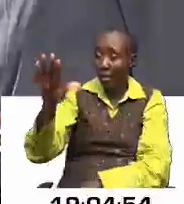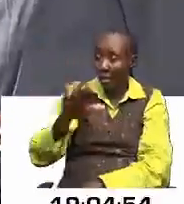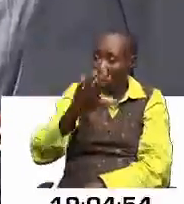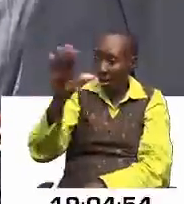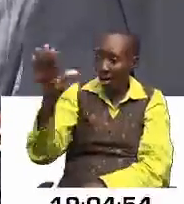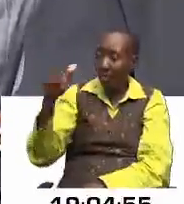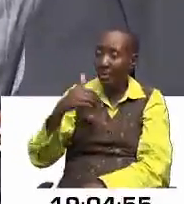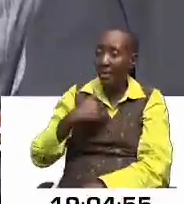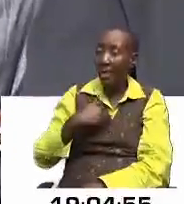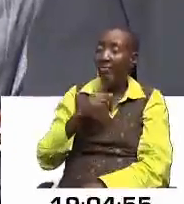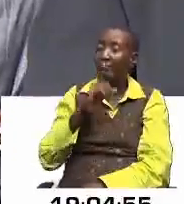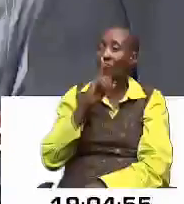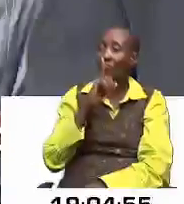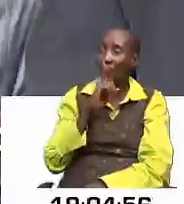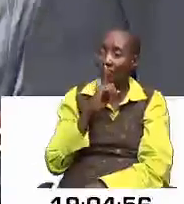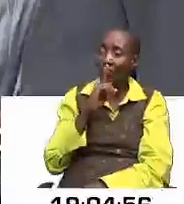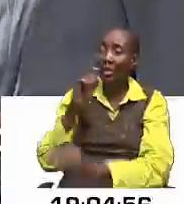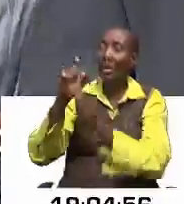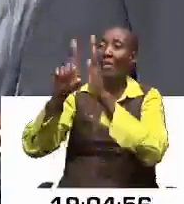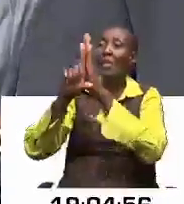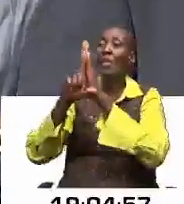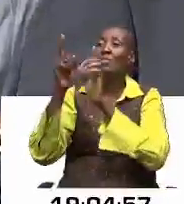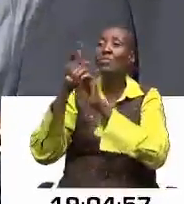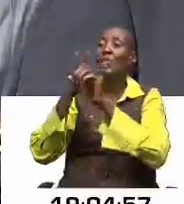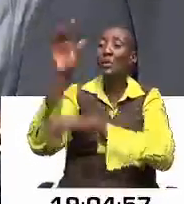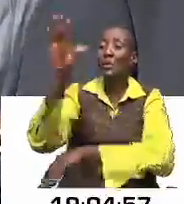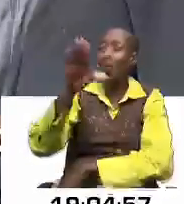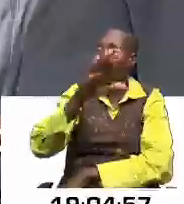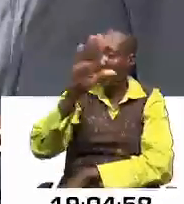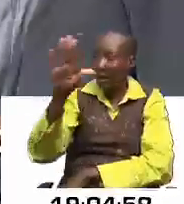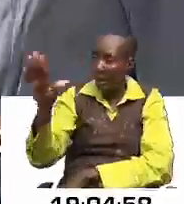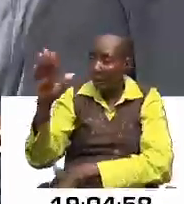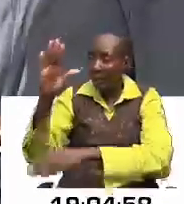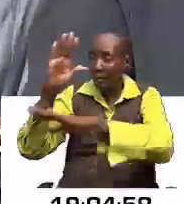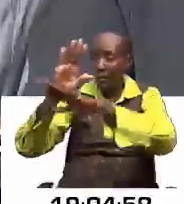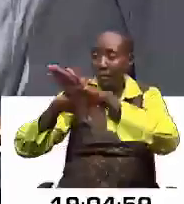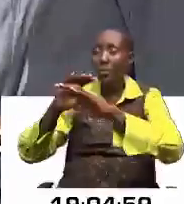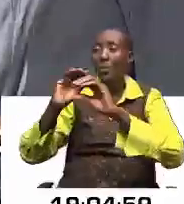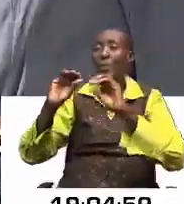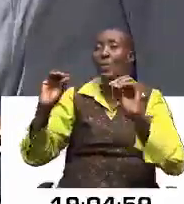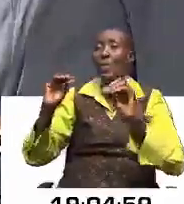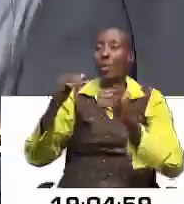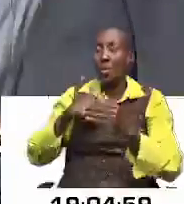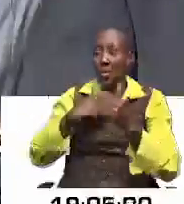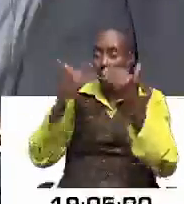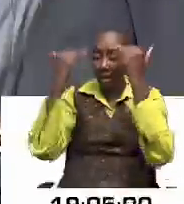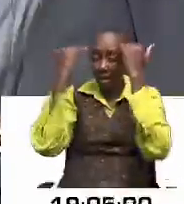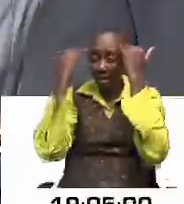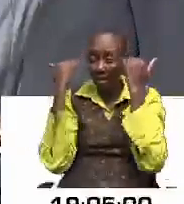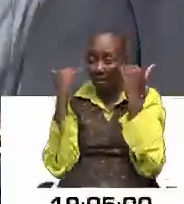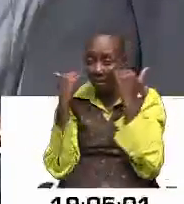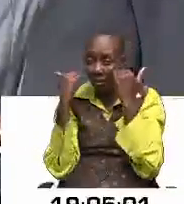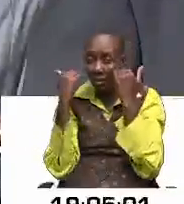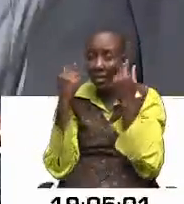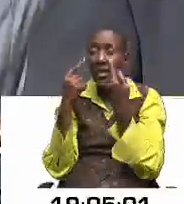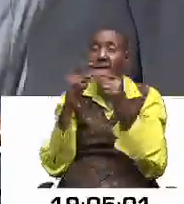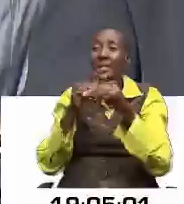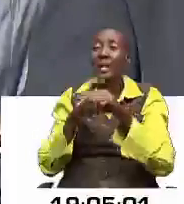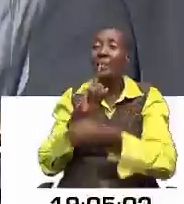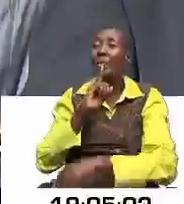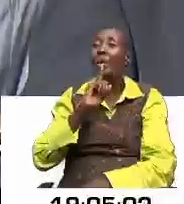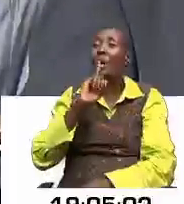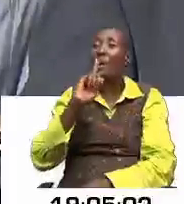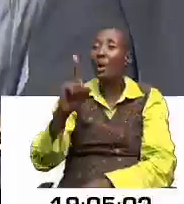alisikiki. Sheria zinazotoka bunge si sheria mwafaka. Tuko na mahakama ambayo ikitoa oda